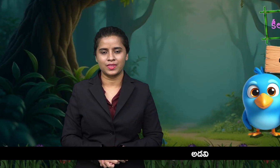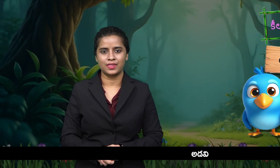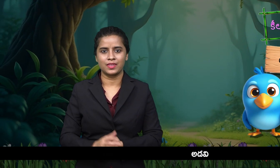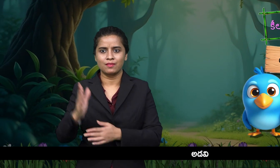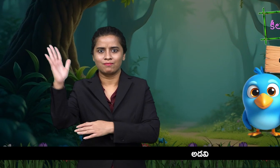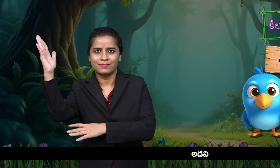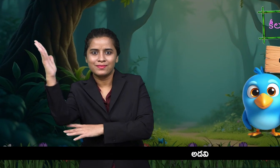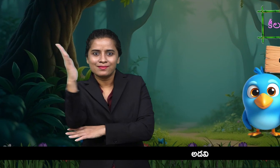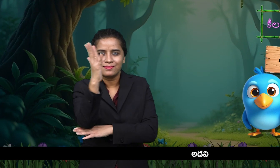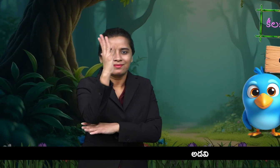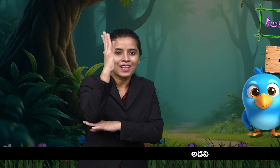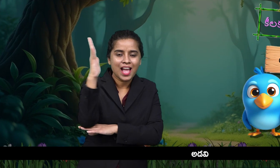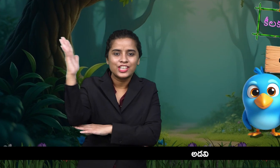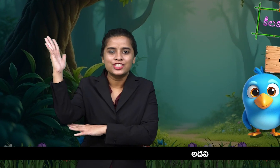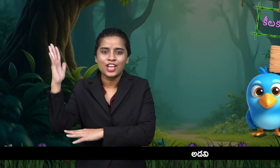అడవి,